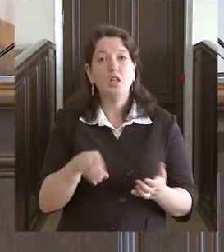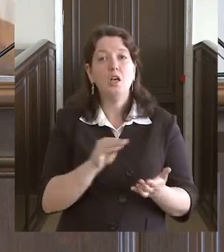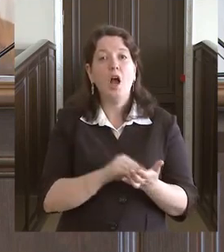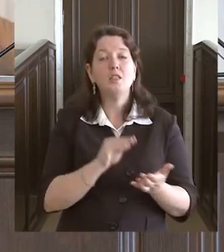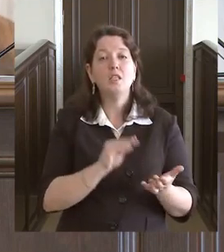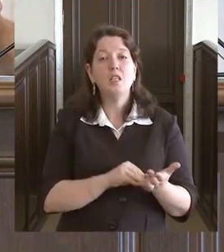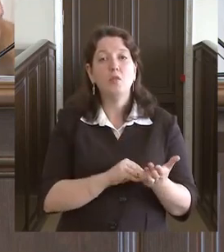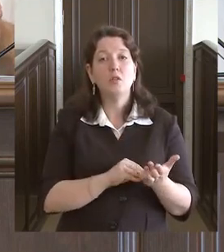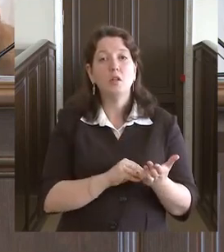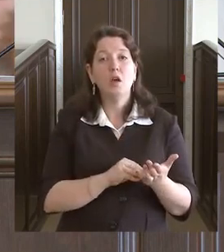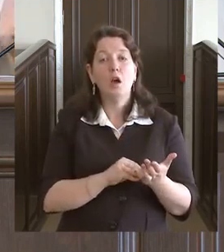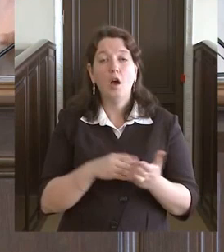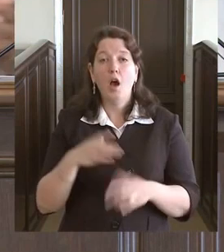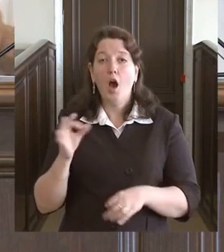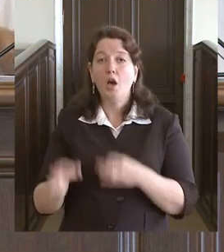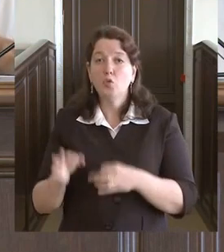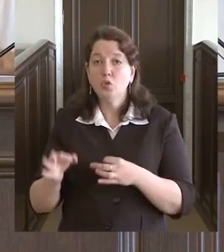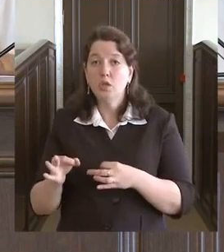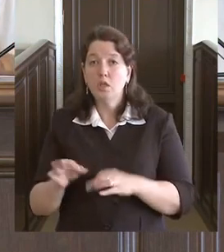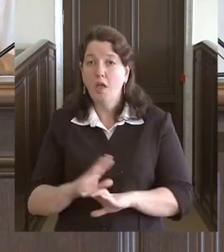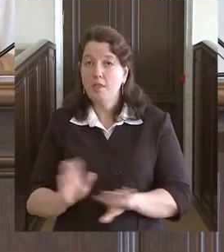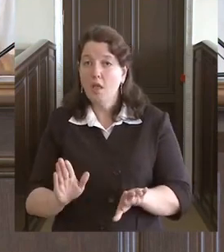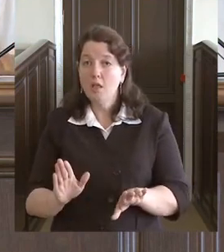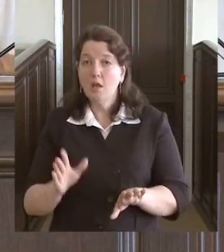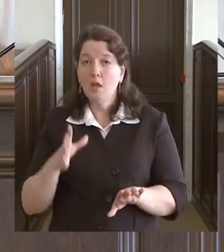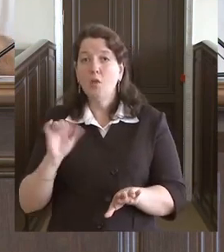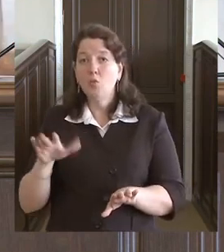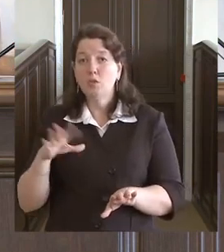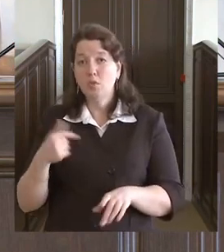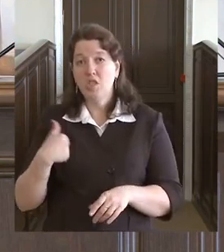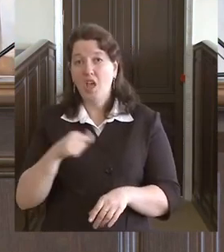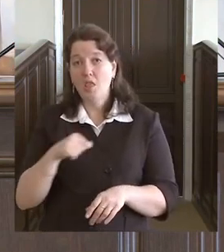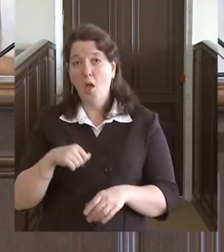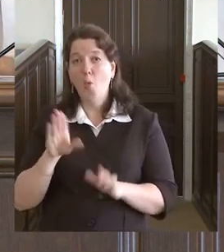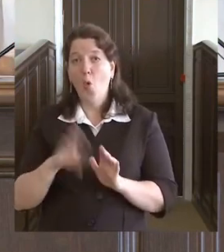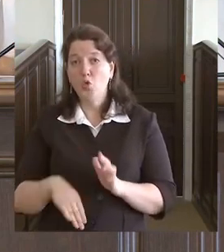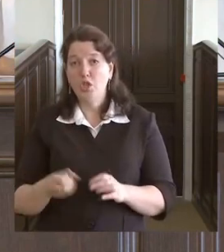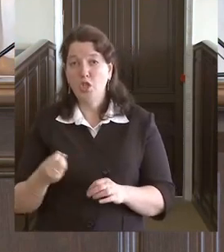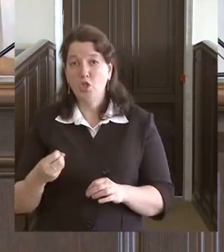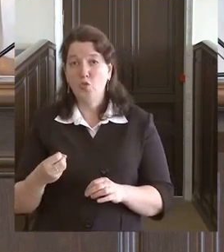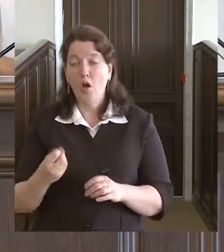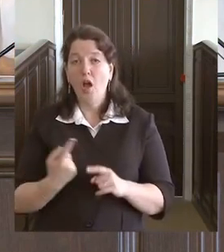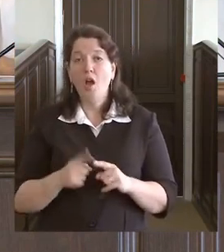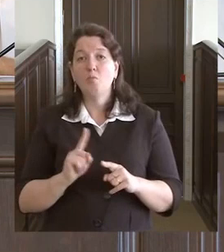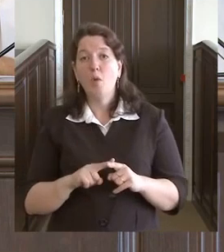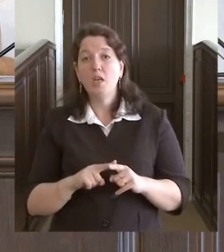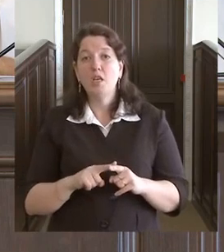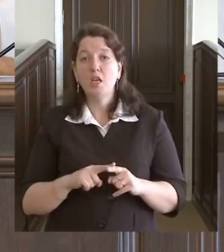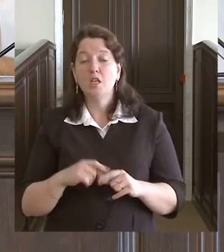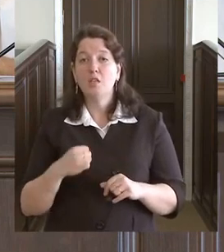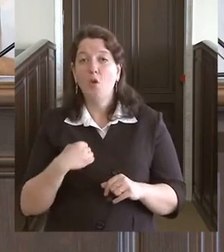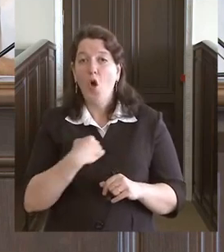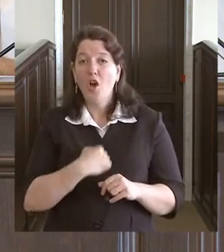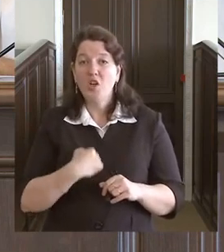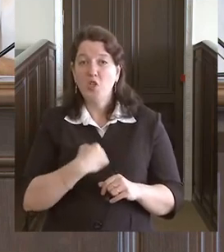насчет осуждение нет я не знаю мурти я хуже бы стал так вот одно дело гнев связанные с